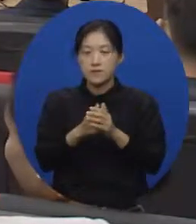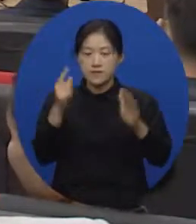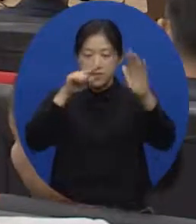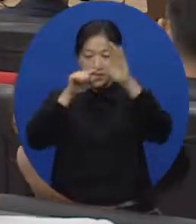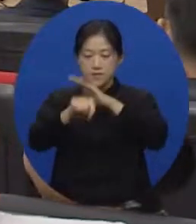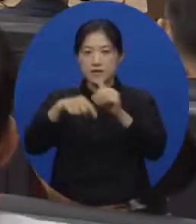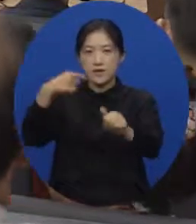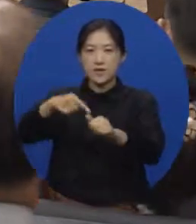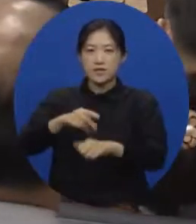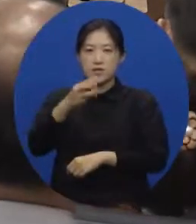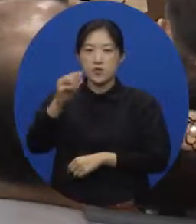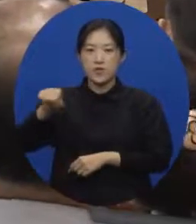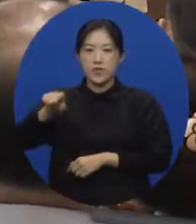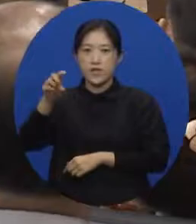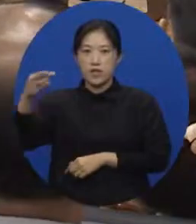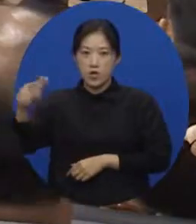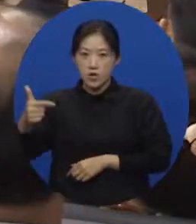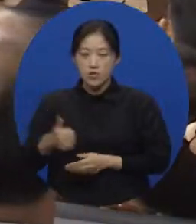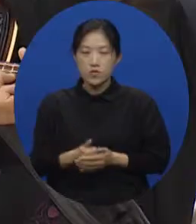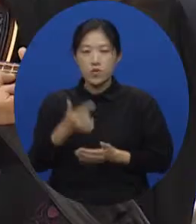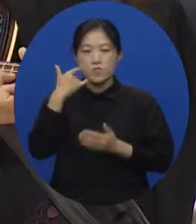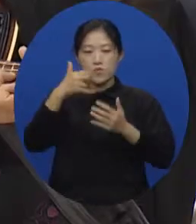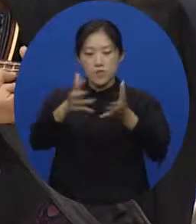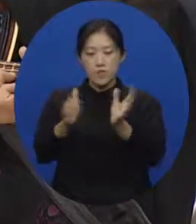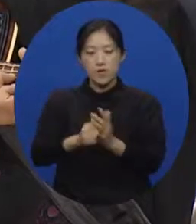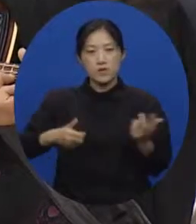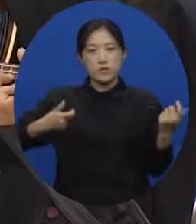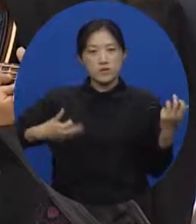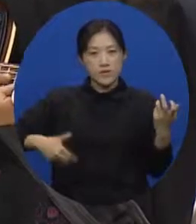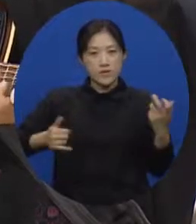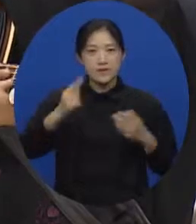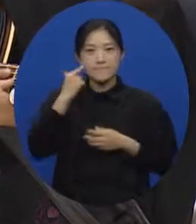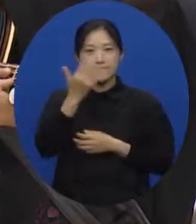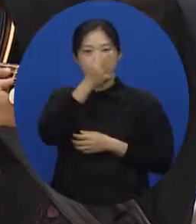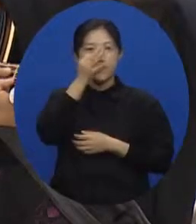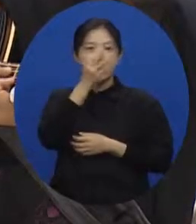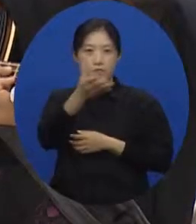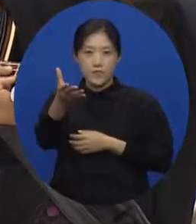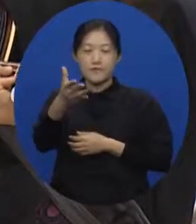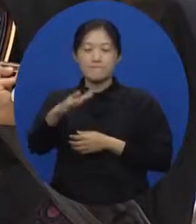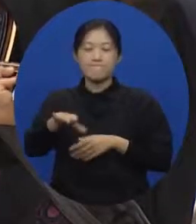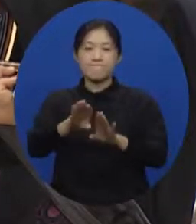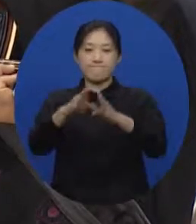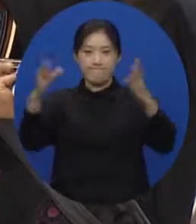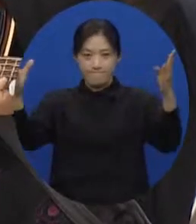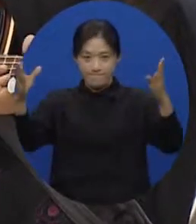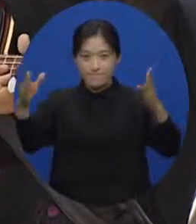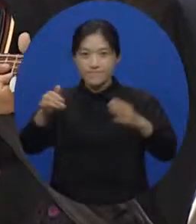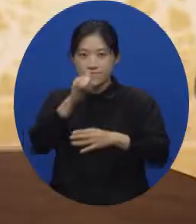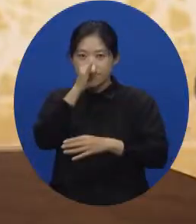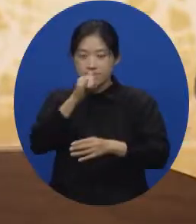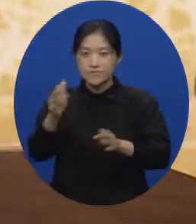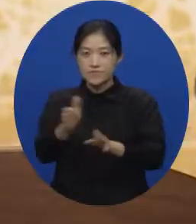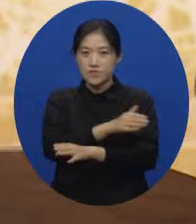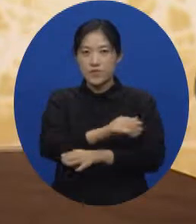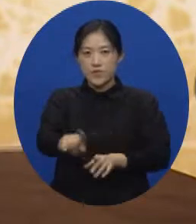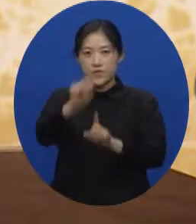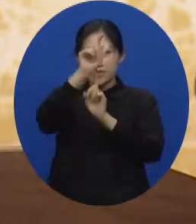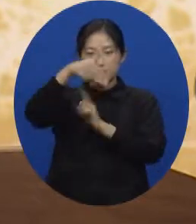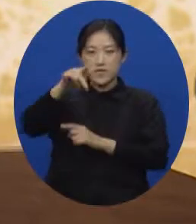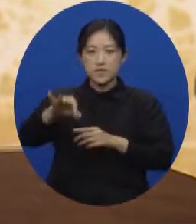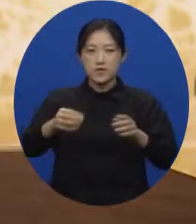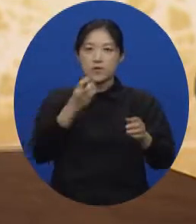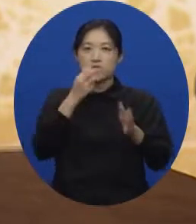찾아가는 배달 강자 런앤런, 학부모 통키타팀의 아름다운 공연으로 시작된 이번 행사에는